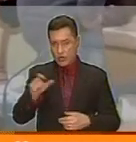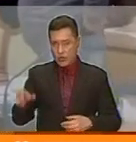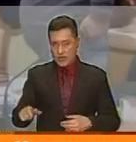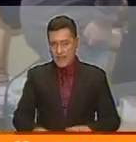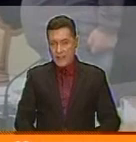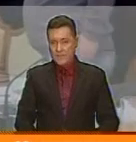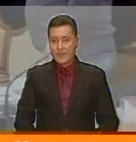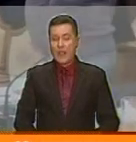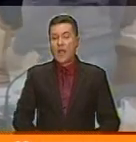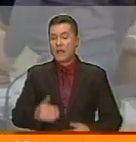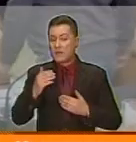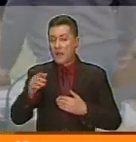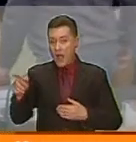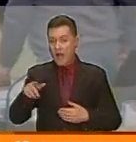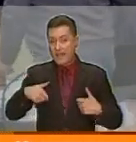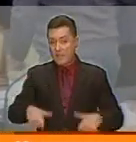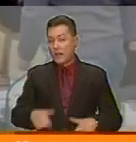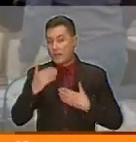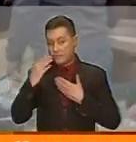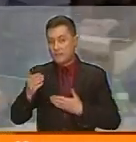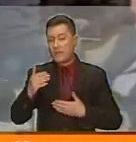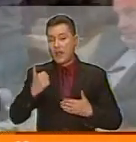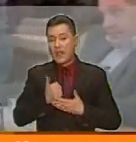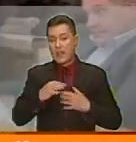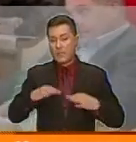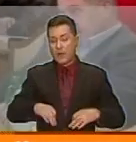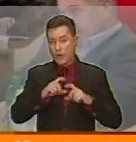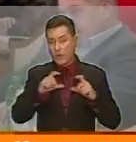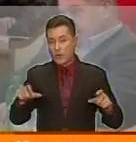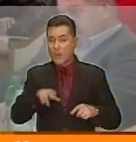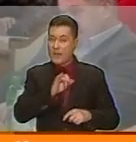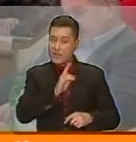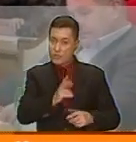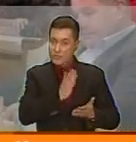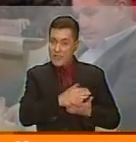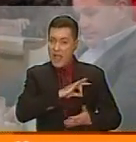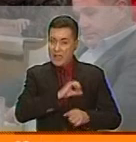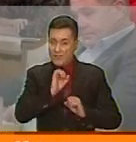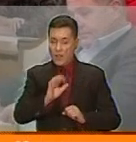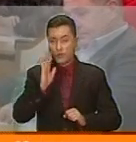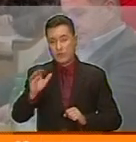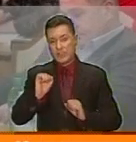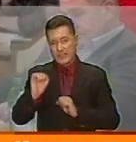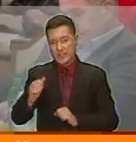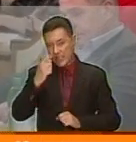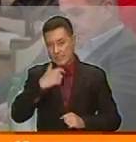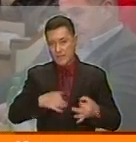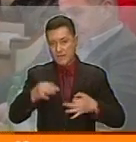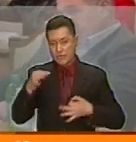аби Парасюка притягнули до відповідальності. Парасюк вже найняв адвоката та готовий захищати себе у суді. І якщо буде